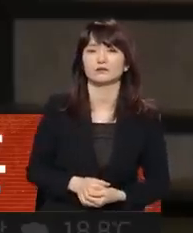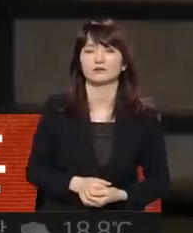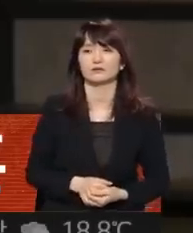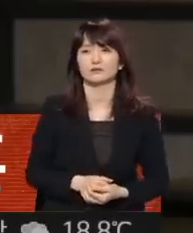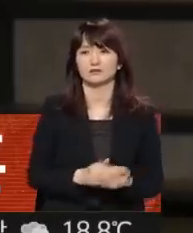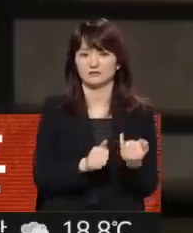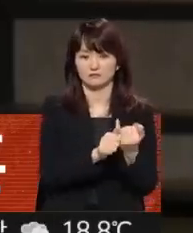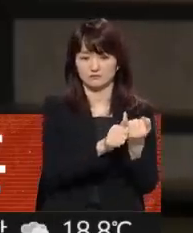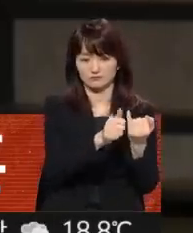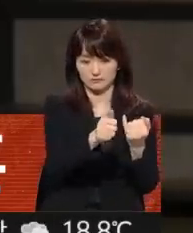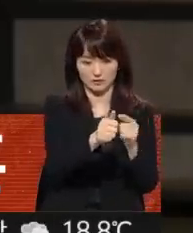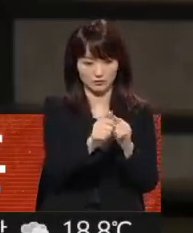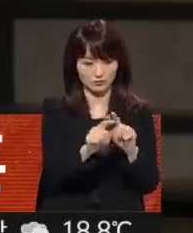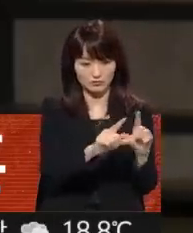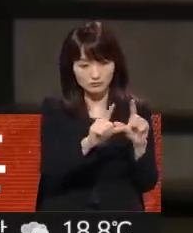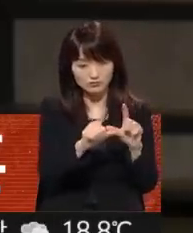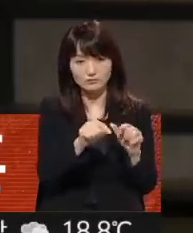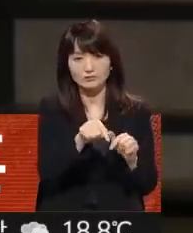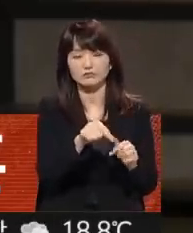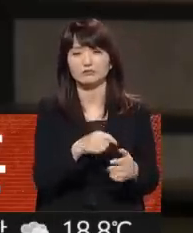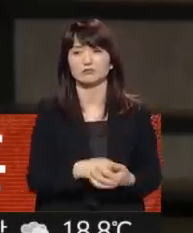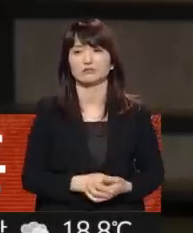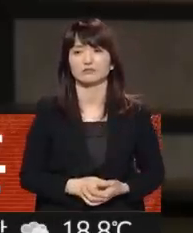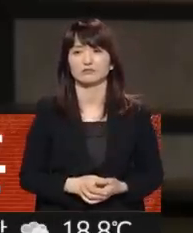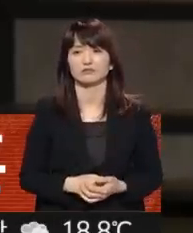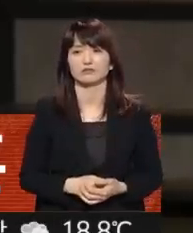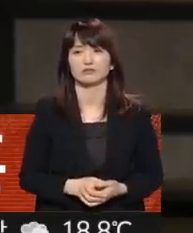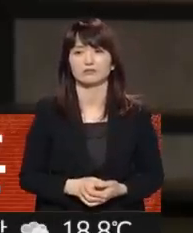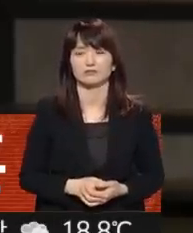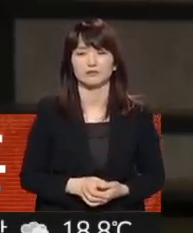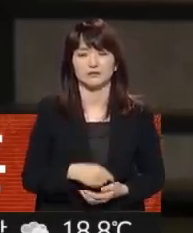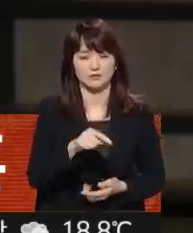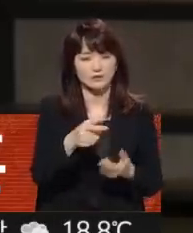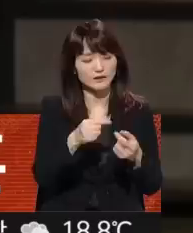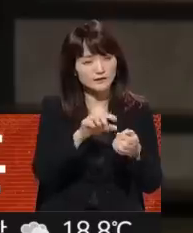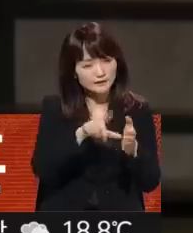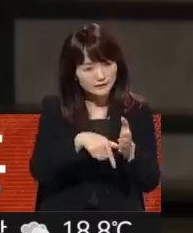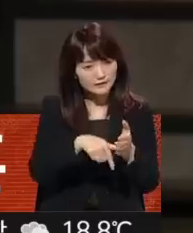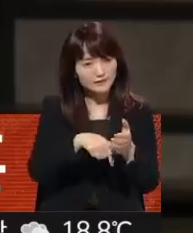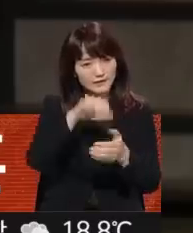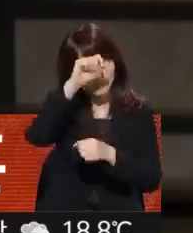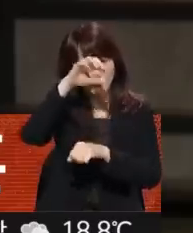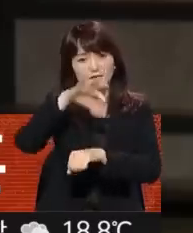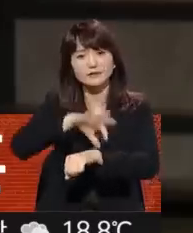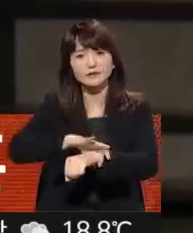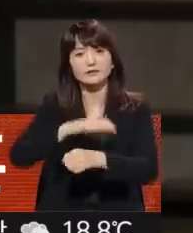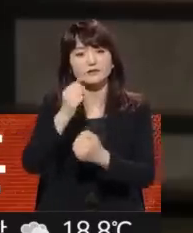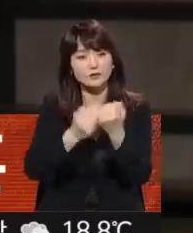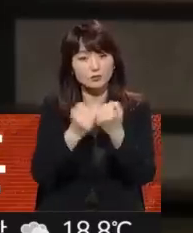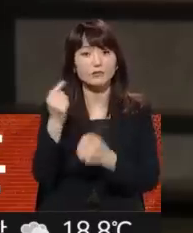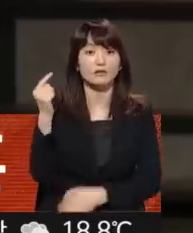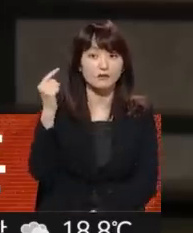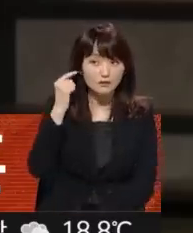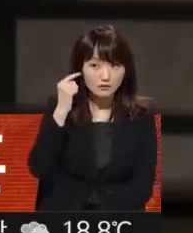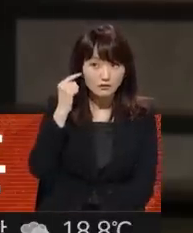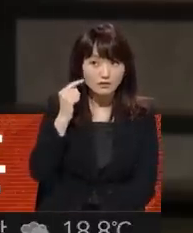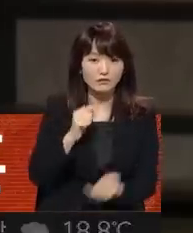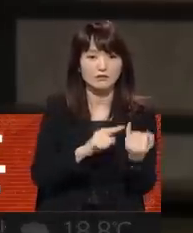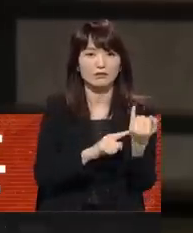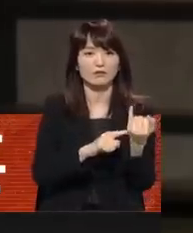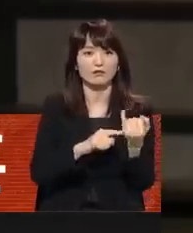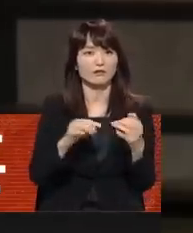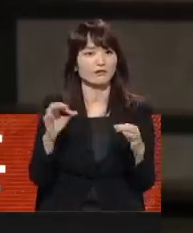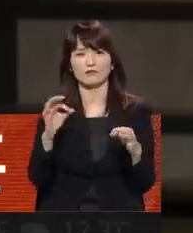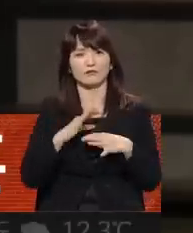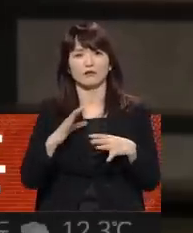남편하고 사는 거니까 이거는 이런 이런 경우에 이렇게 차게 되는거다라고 이제 설명을 듣고 난 다음에이 여성은